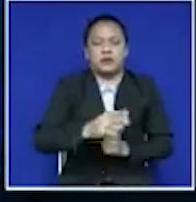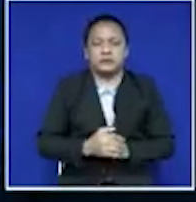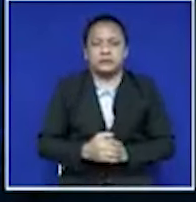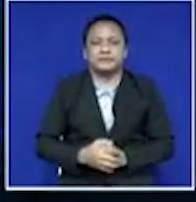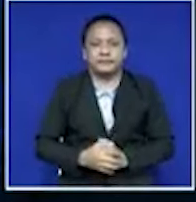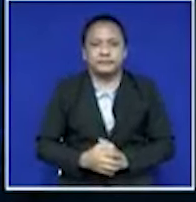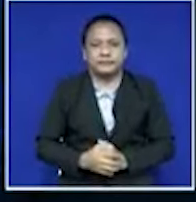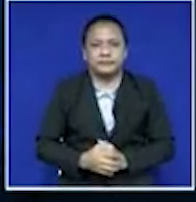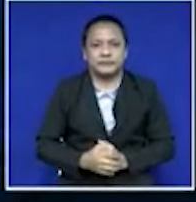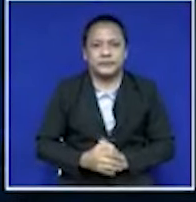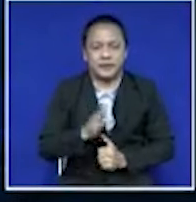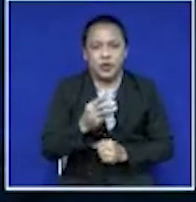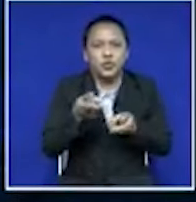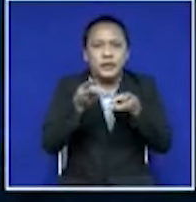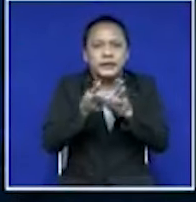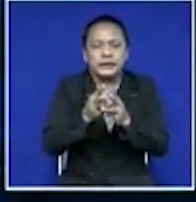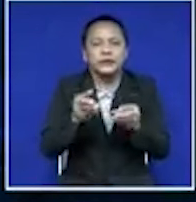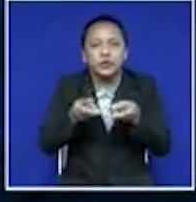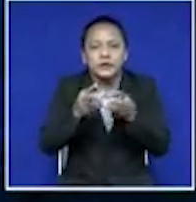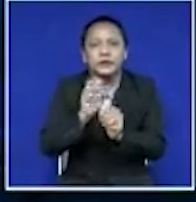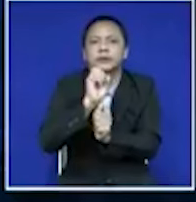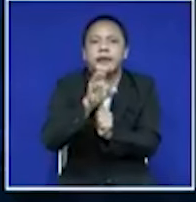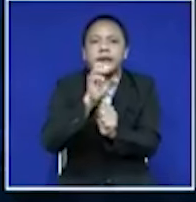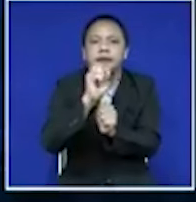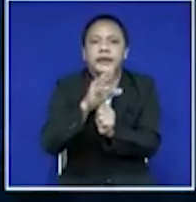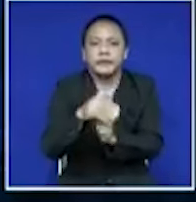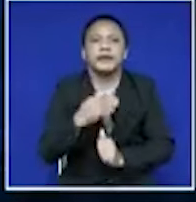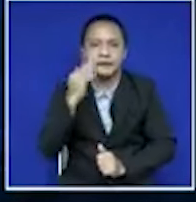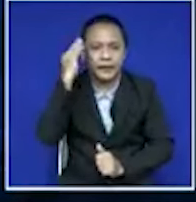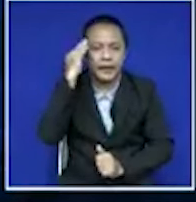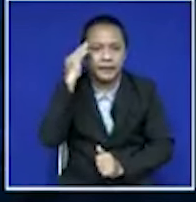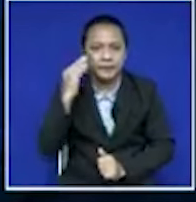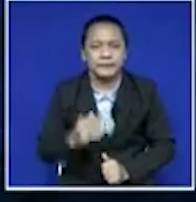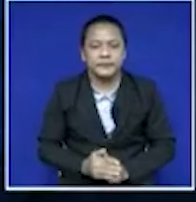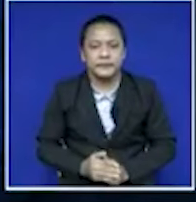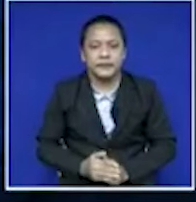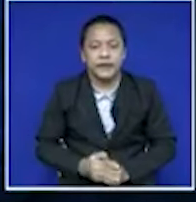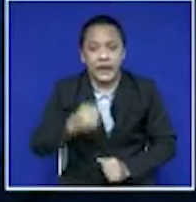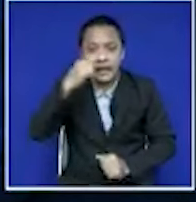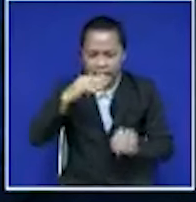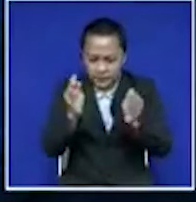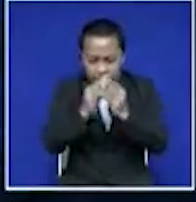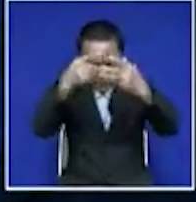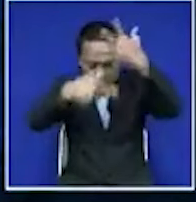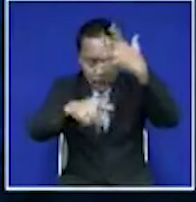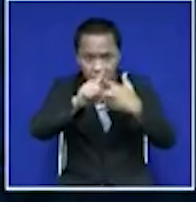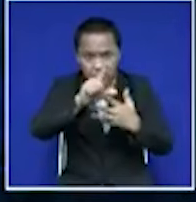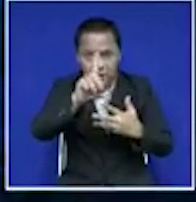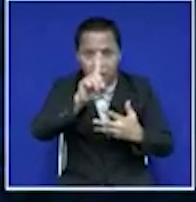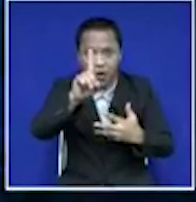ลอดภัยนะครับอันนี้ก็หลักการทางจิตวิทยาที่เรารับทราบกันมาไทยเรายังอยู่ที่ลำดับที่100